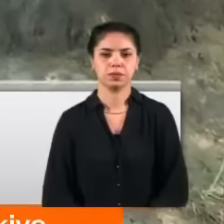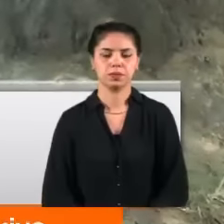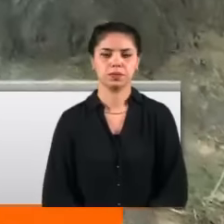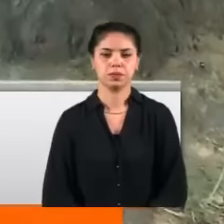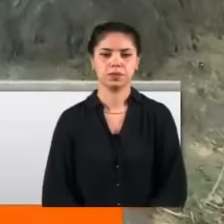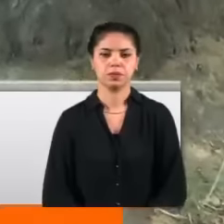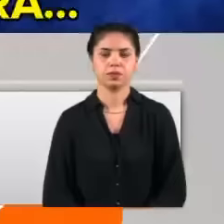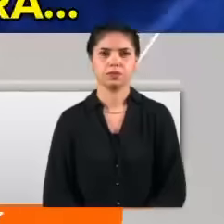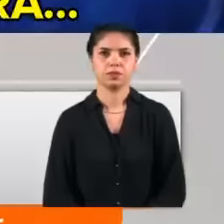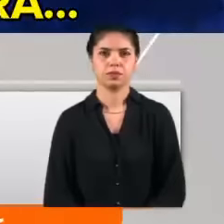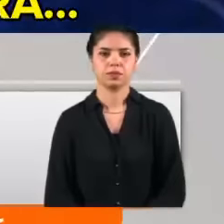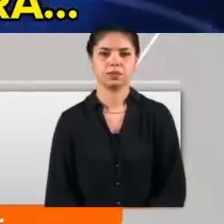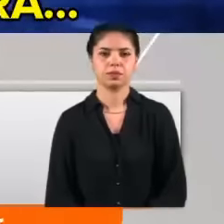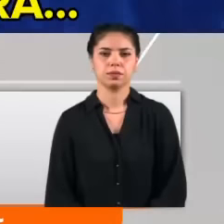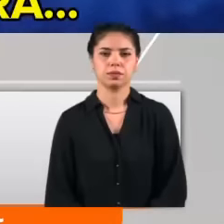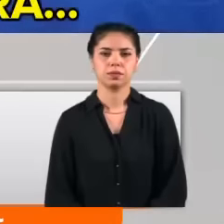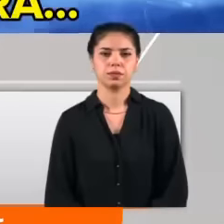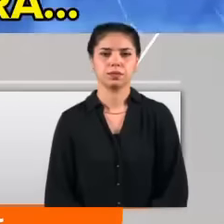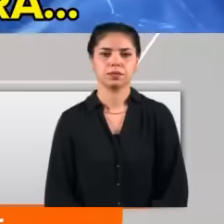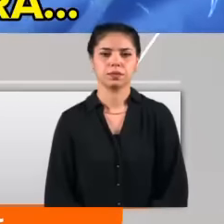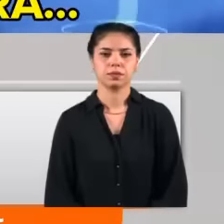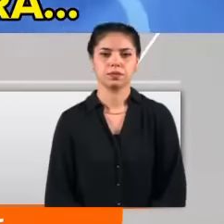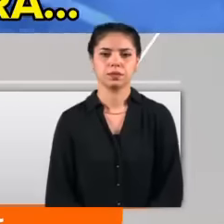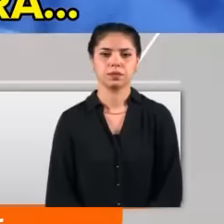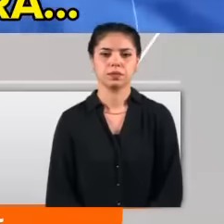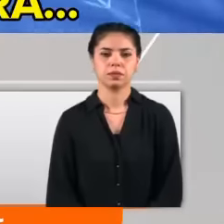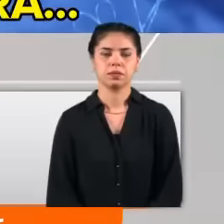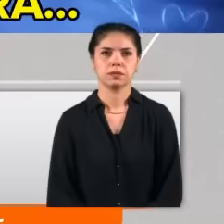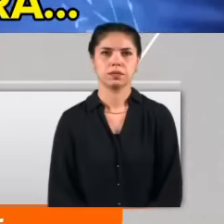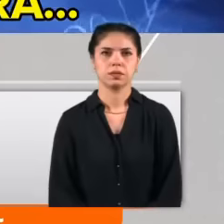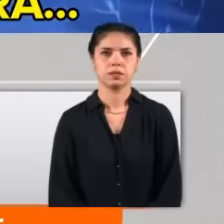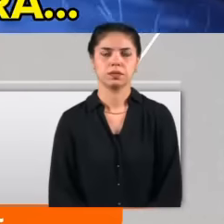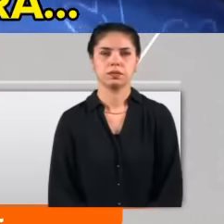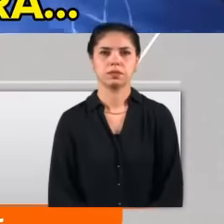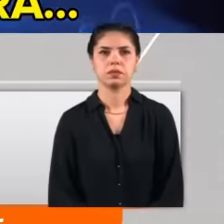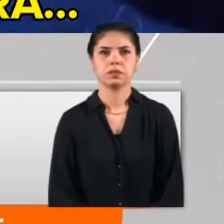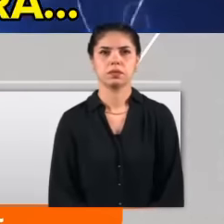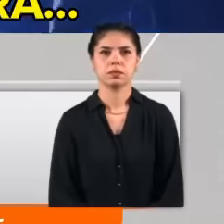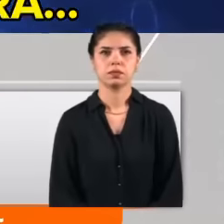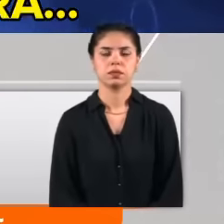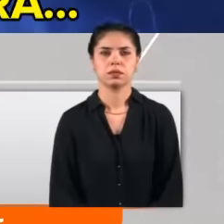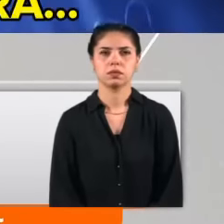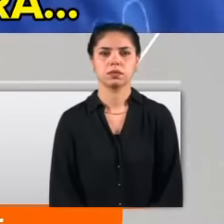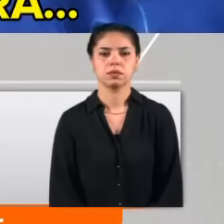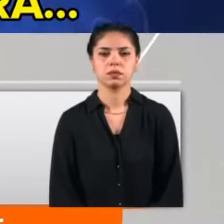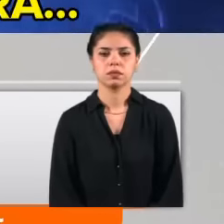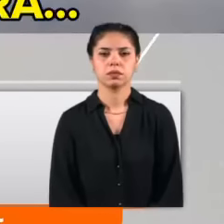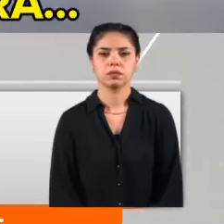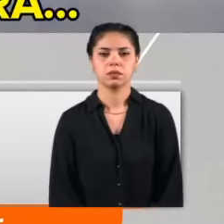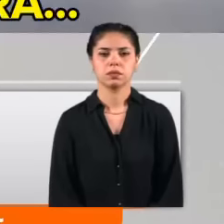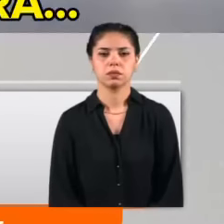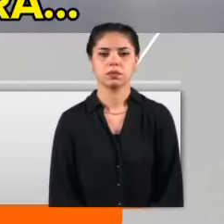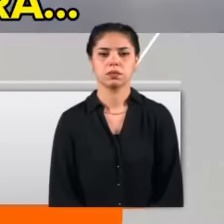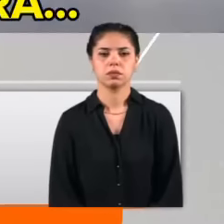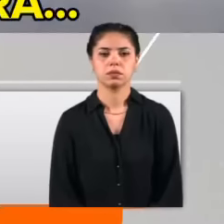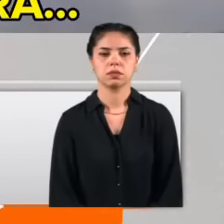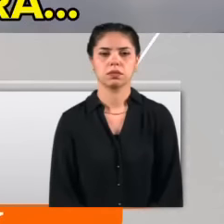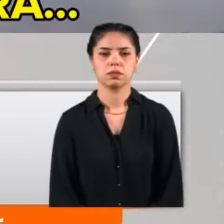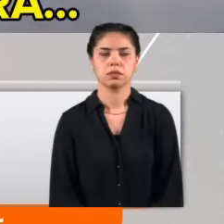otursam belki de ölürüm. Tropik gece... Hava sıcaklığının 20 derecenin üzerinde olduğu geceler,